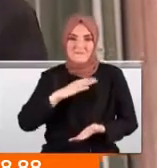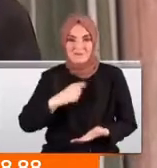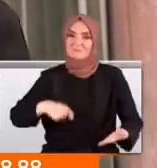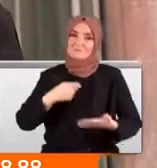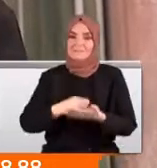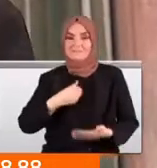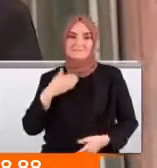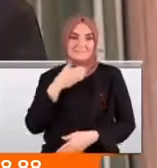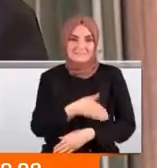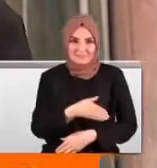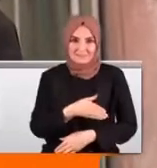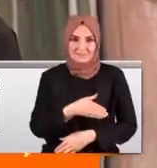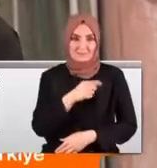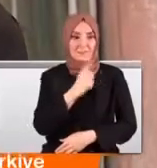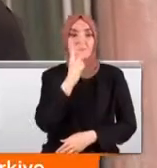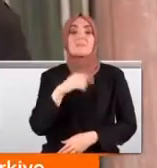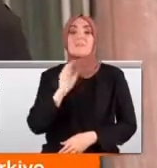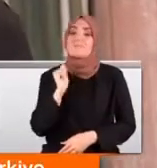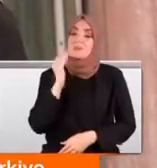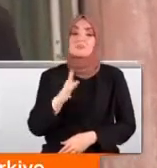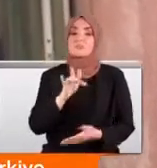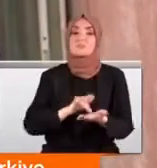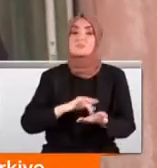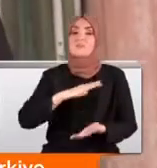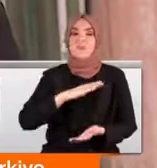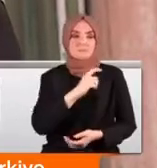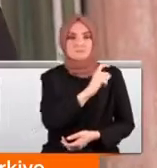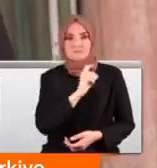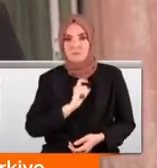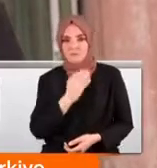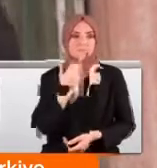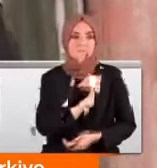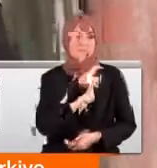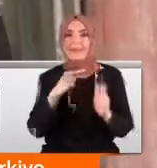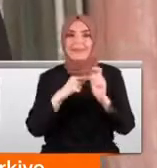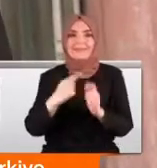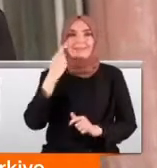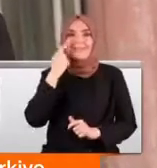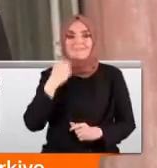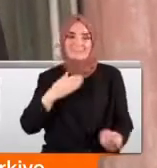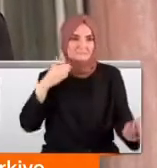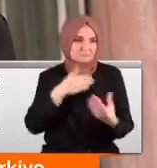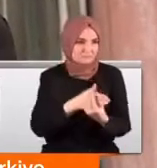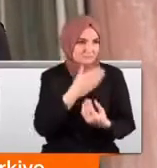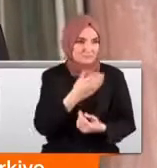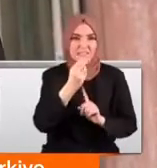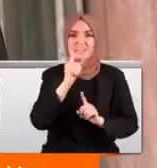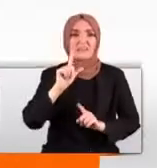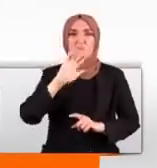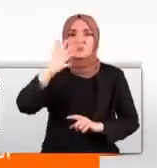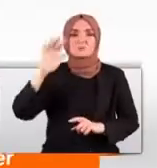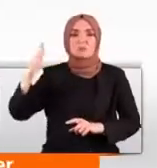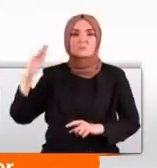söylendi. Sonra E-Devletime girip baktığımda farklı illerde benim adıma kesilmiş trafik cezalarının olduğunu